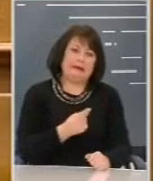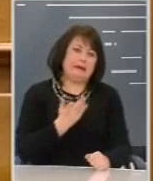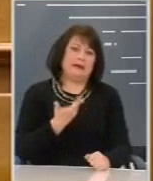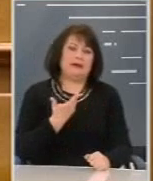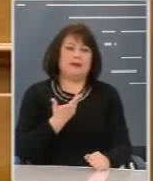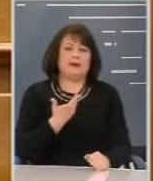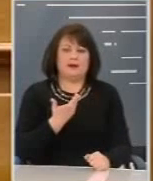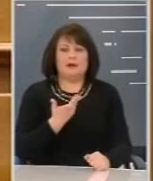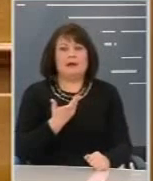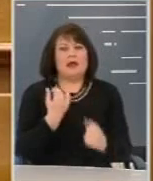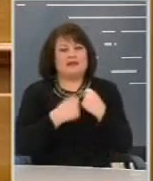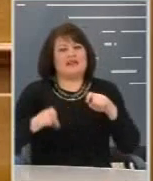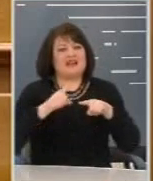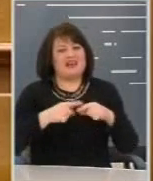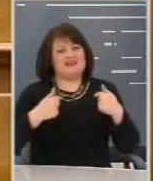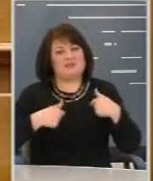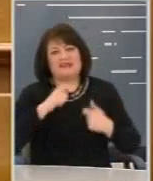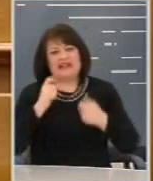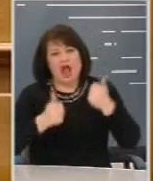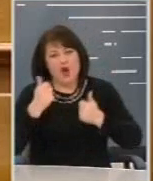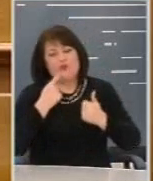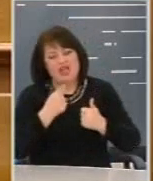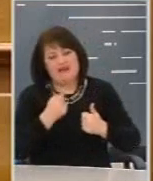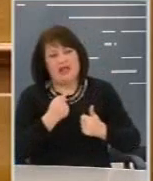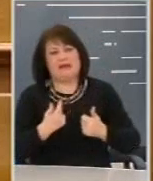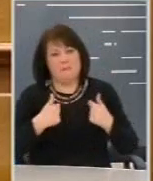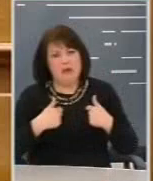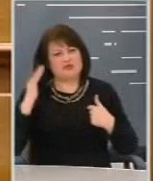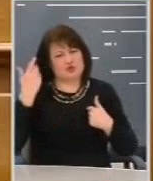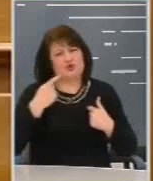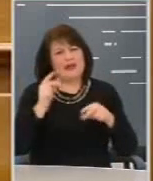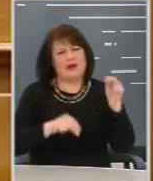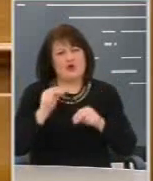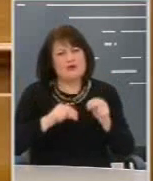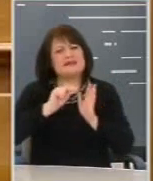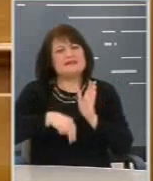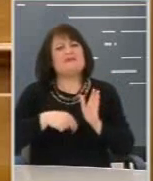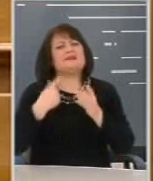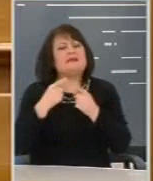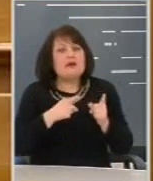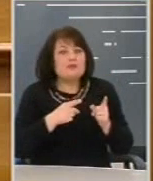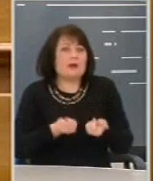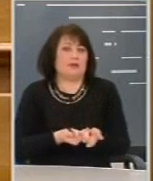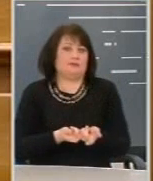έχουμε τραβήξει τα πάνδυνα ανεξάρτητοι Έλληνες, μέχρι επηρεασμό αποφάσεων σε συμβάσεις έργων και οτιδήποτε άλλο.